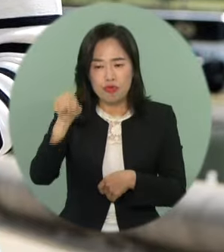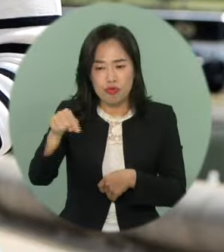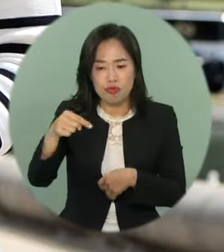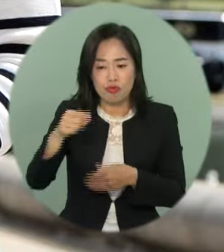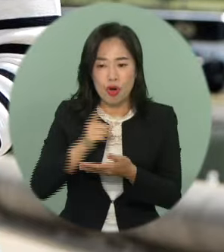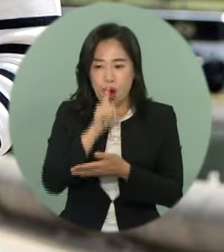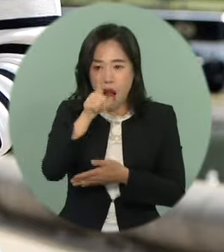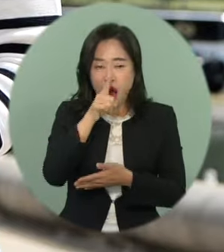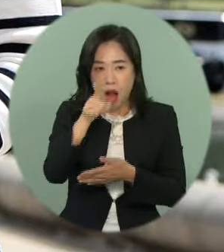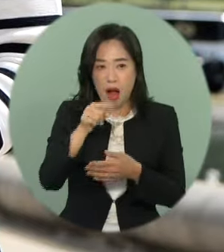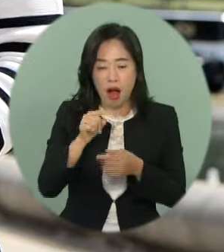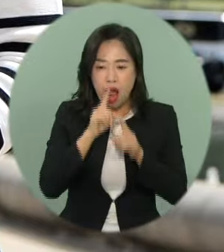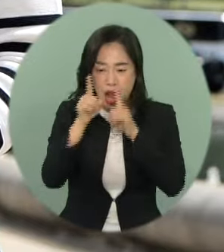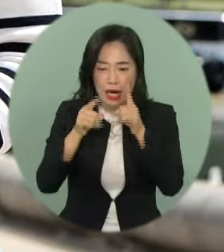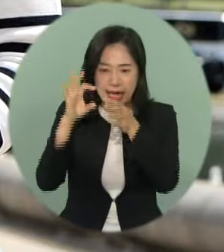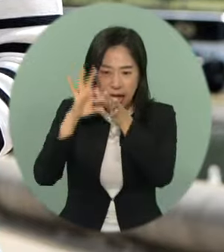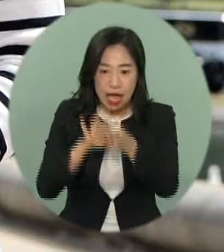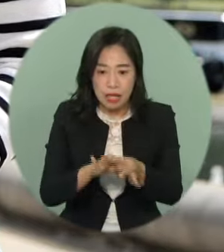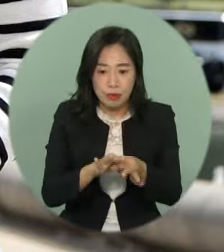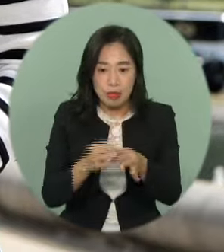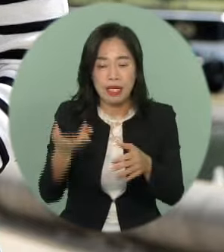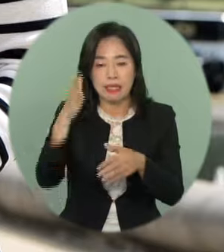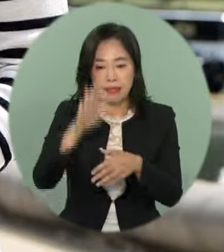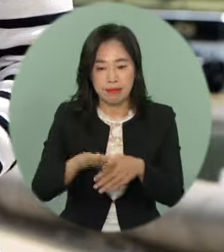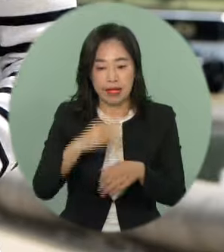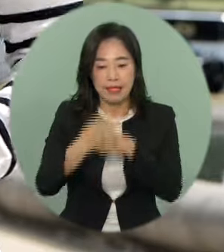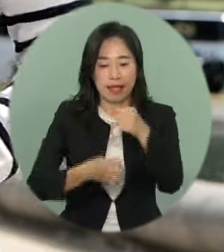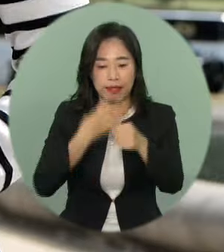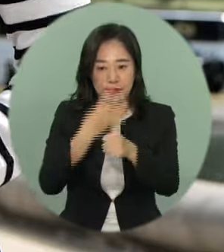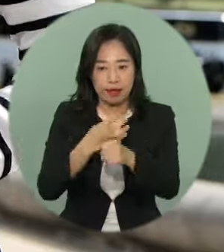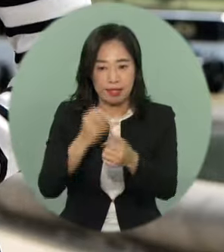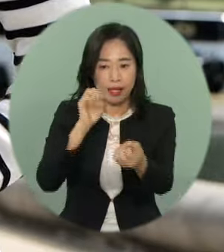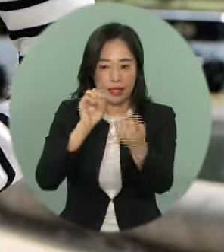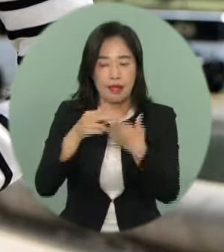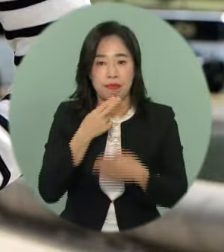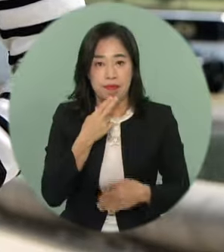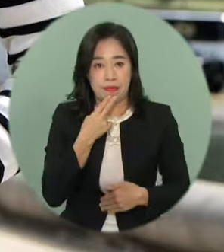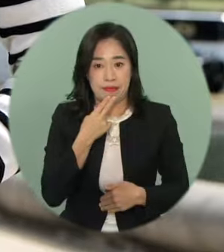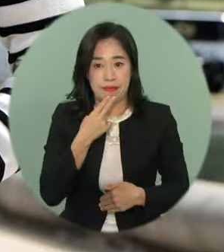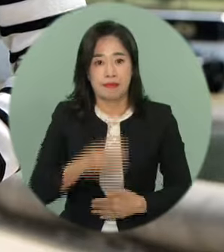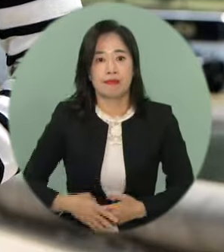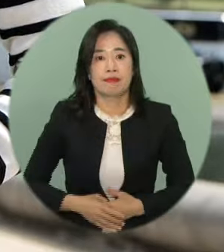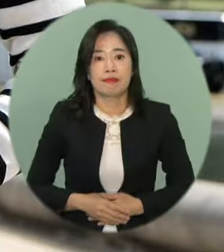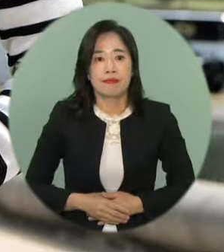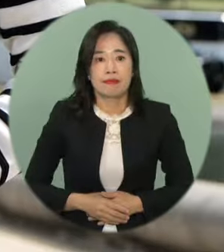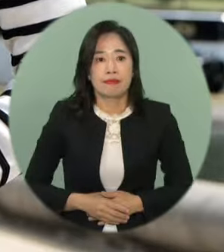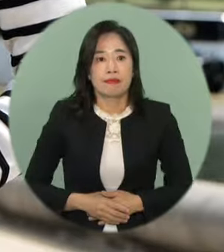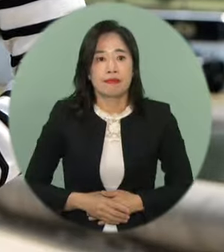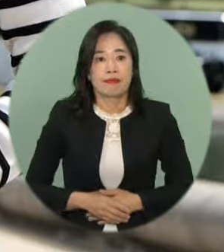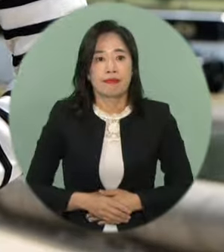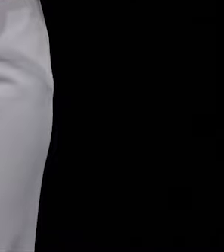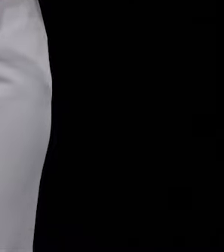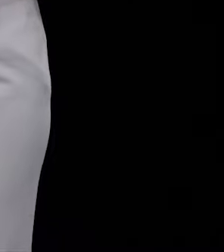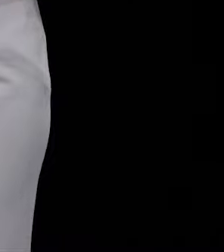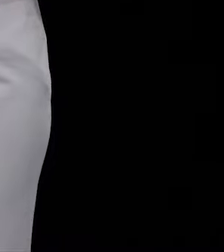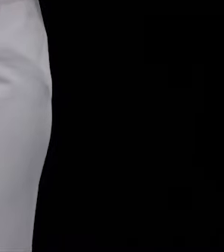요구에는 44년째 응답하지 않고 있습니다 미국 워싱턴에서 MBC 뉴스